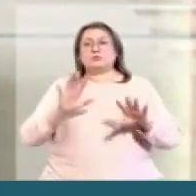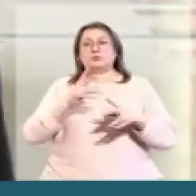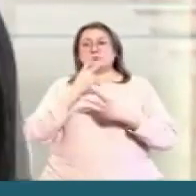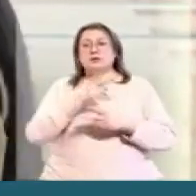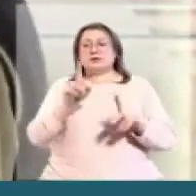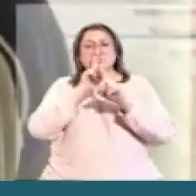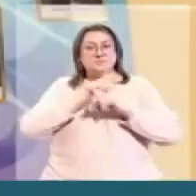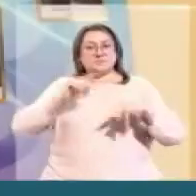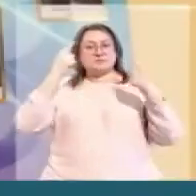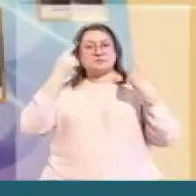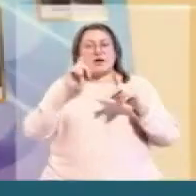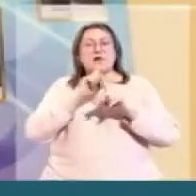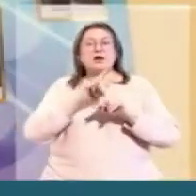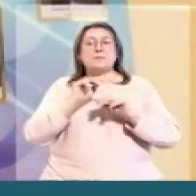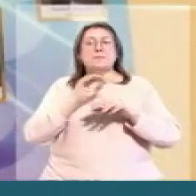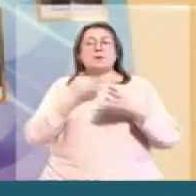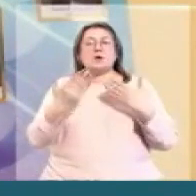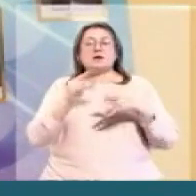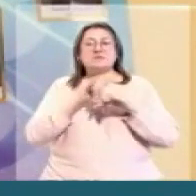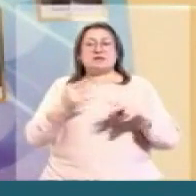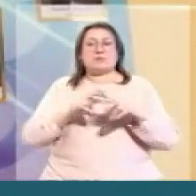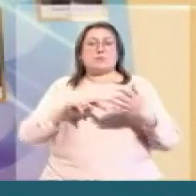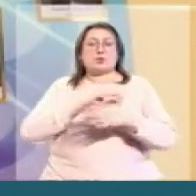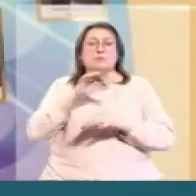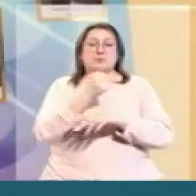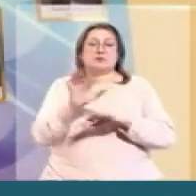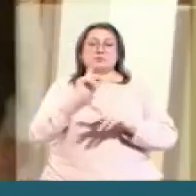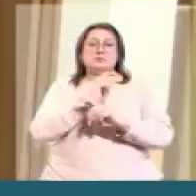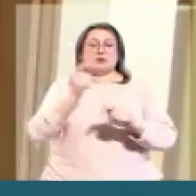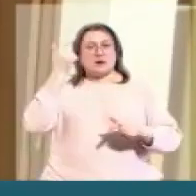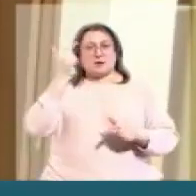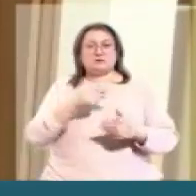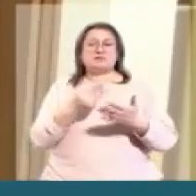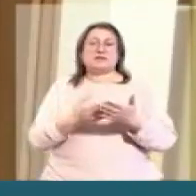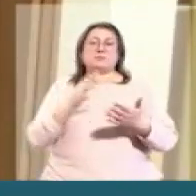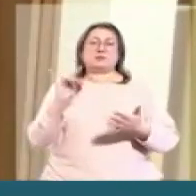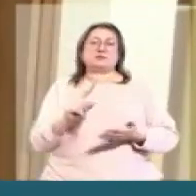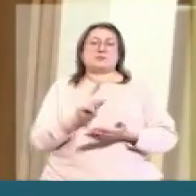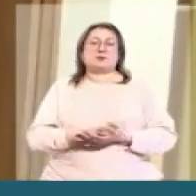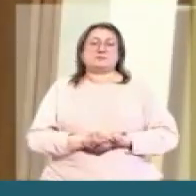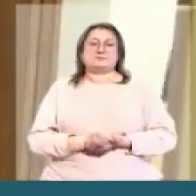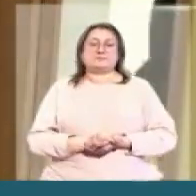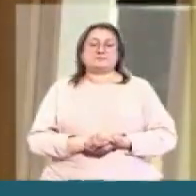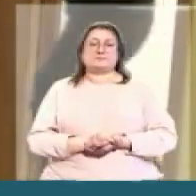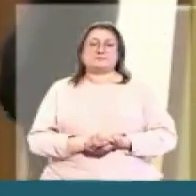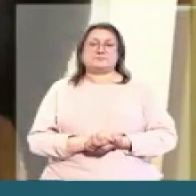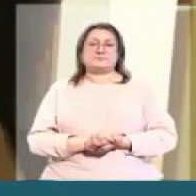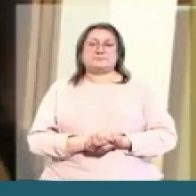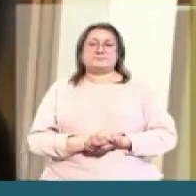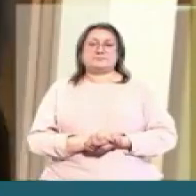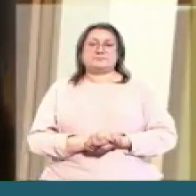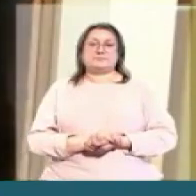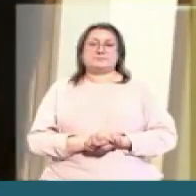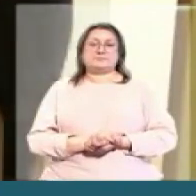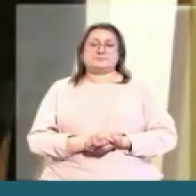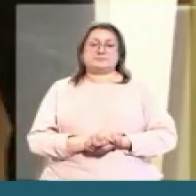оцениваться креативность и подход в развитии этого проекта. Победители будут награждены грамотами и ценными призами. Алмажан Амангельдинова, Алибек